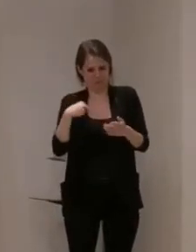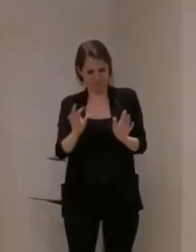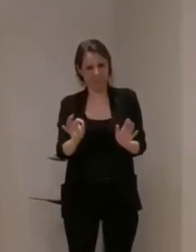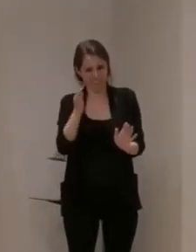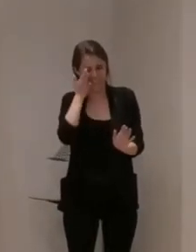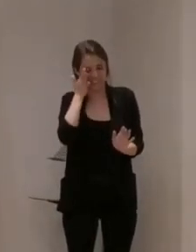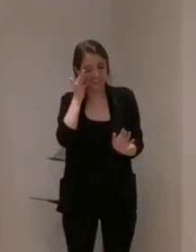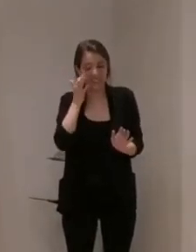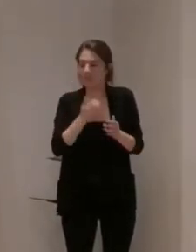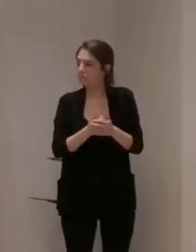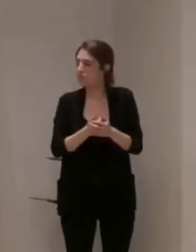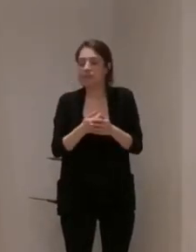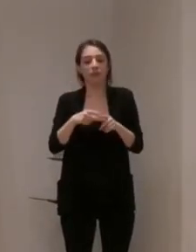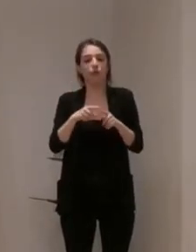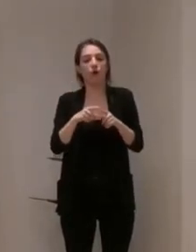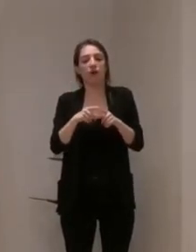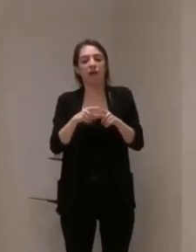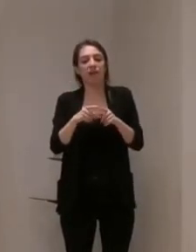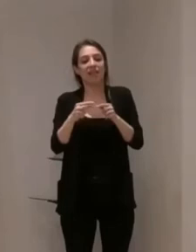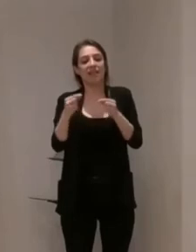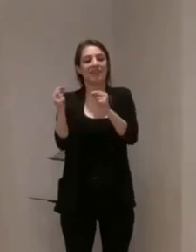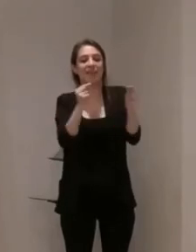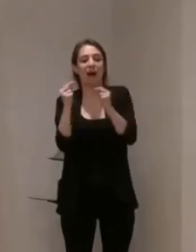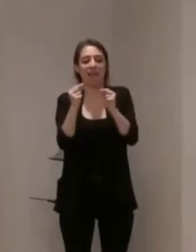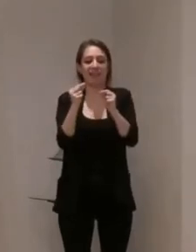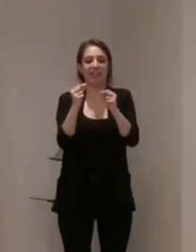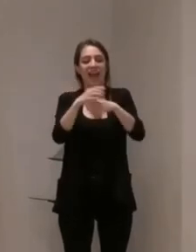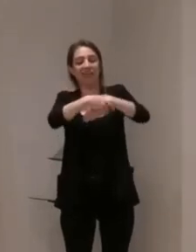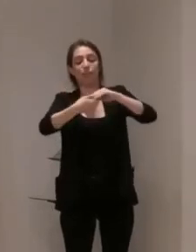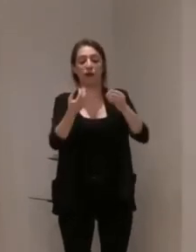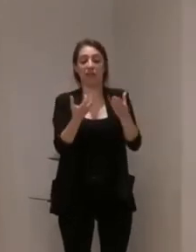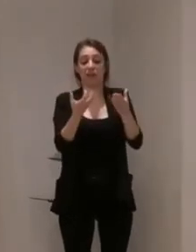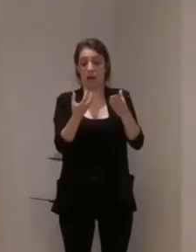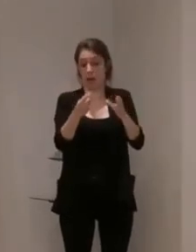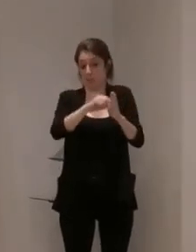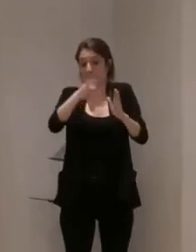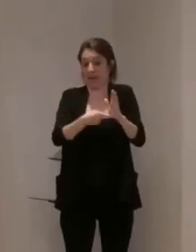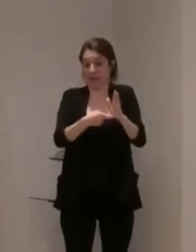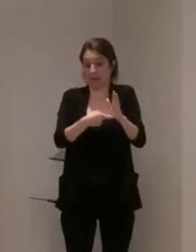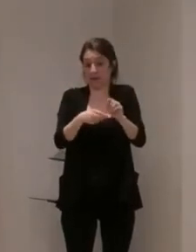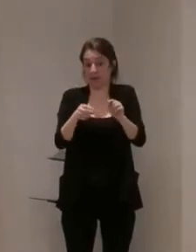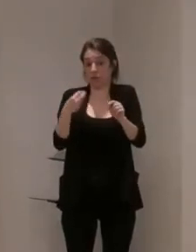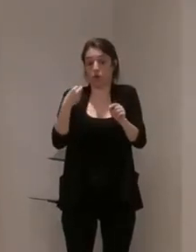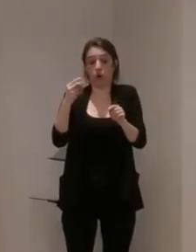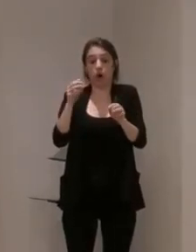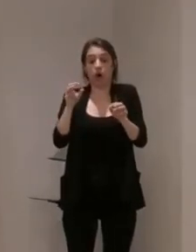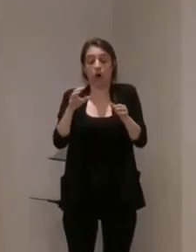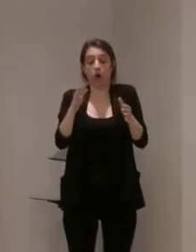el telèfon de la democràcia plena no té cobertura. I jo crec que hi ha tres territoris on no té cobertura.